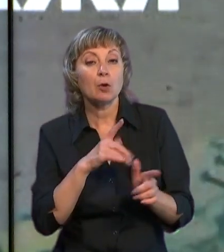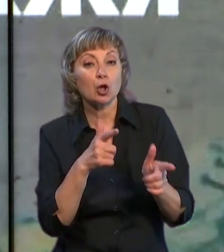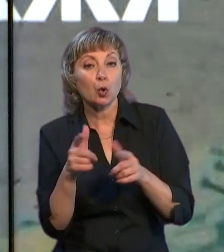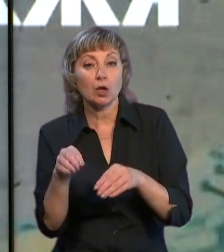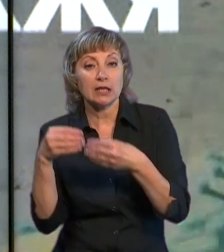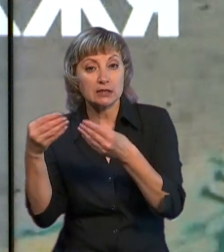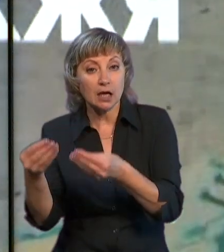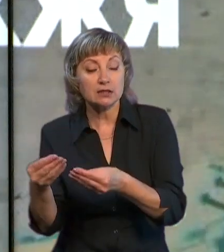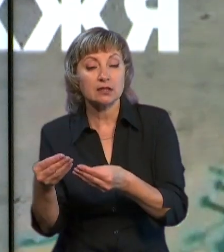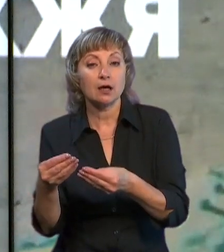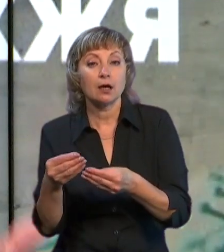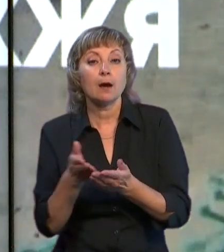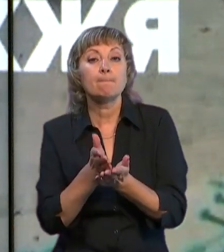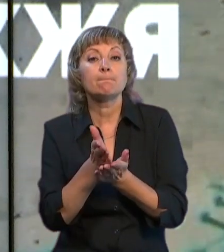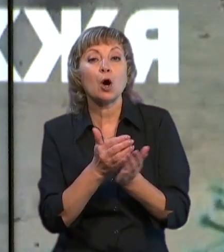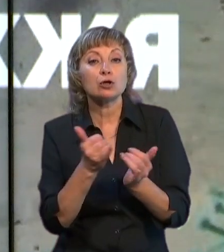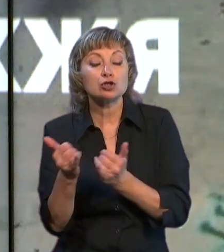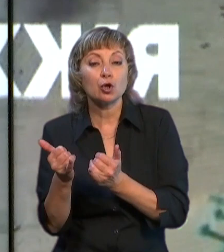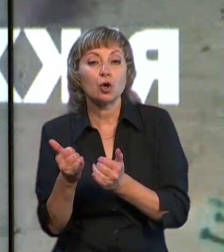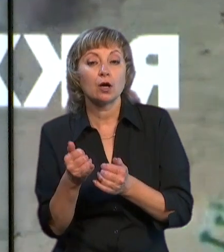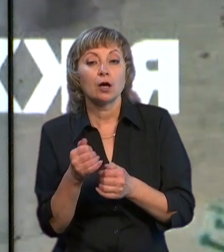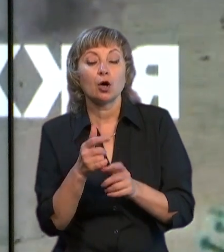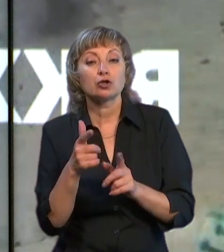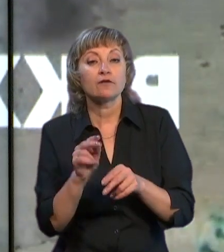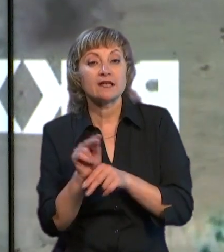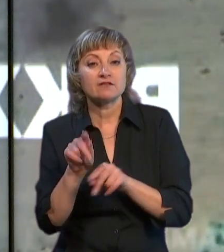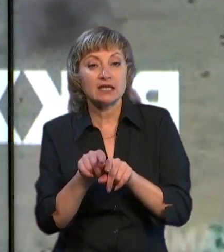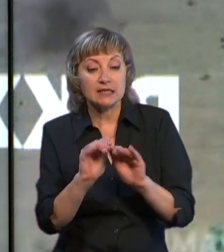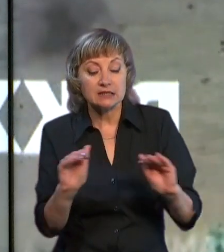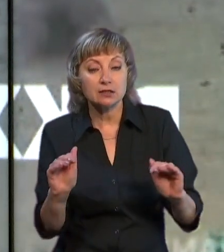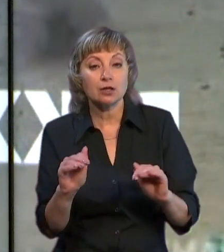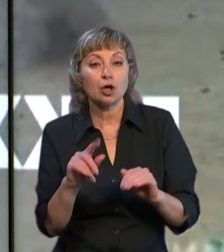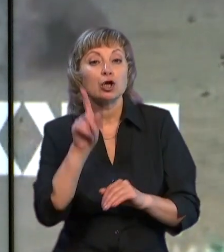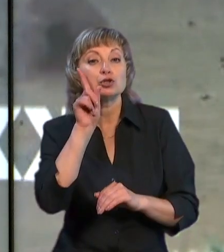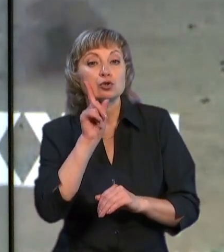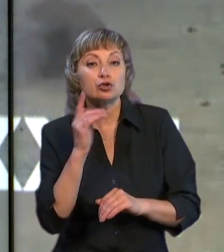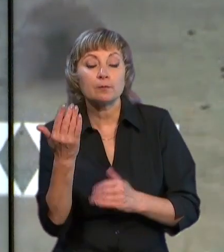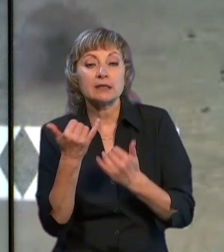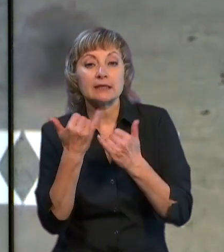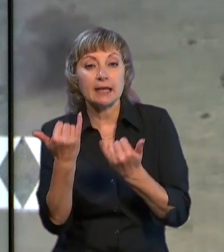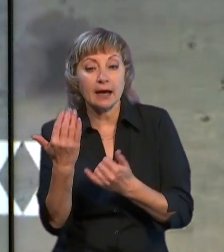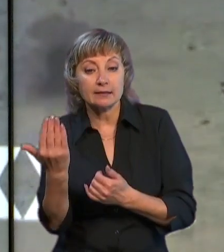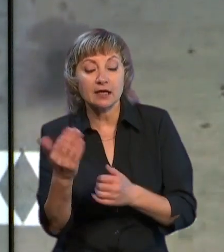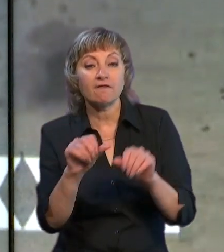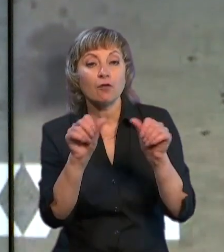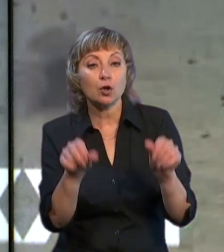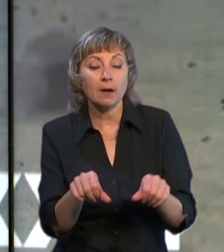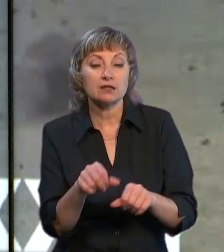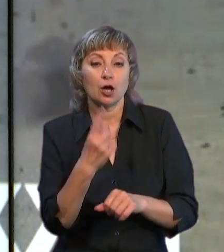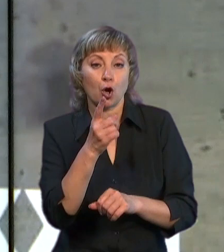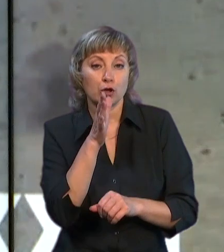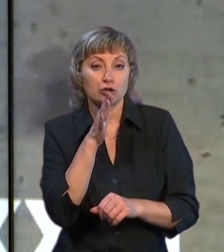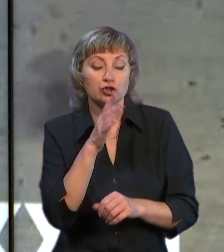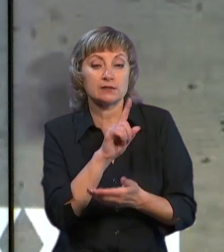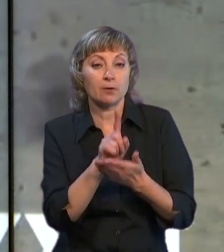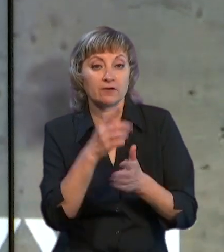надати послугу, готові були навчати таких діток у зручному для них форматі, а водночас ми маємо